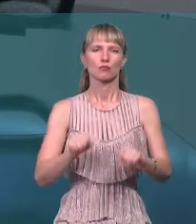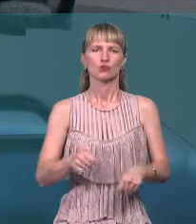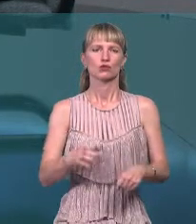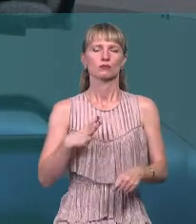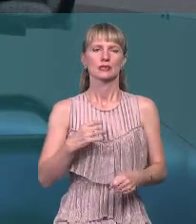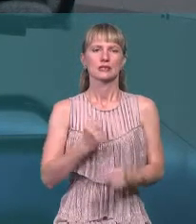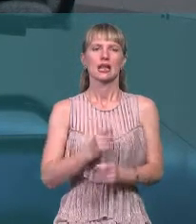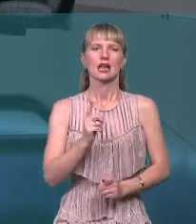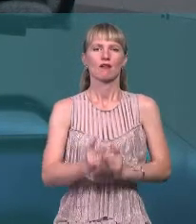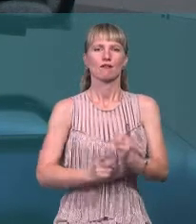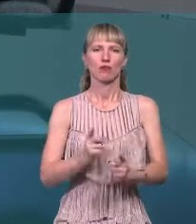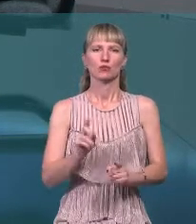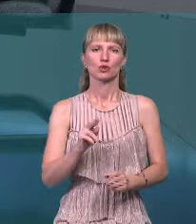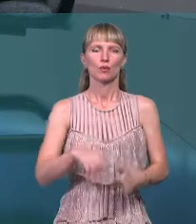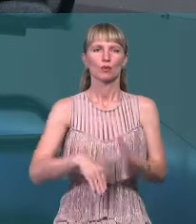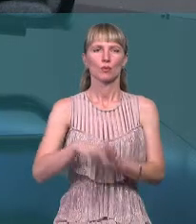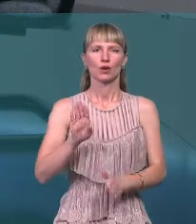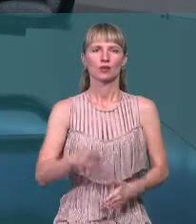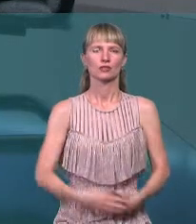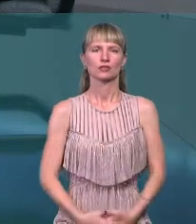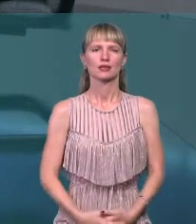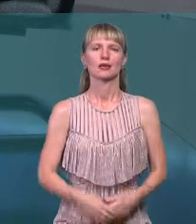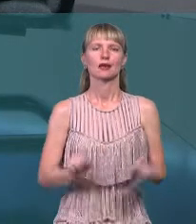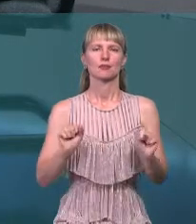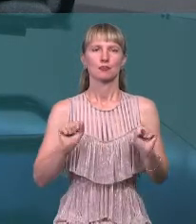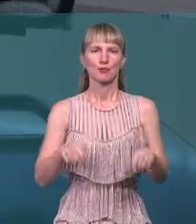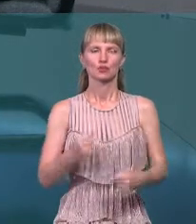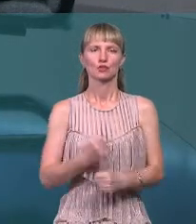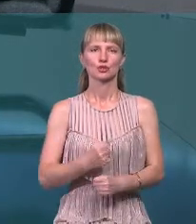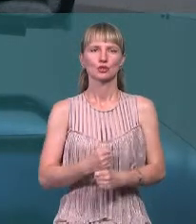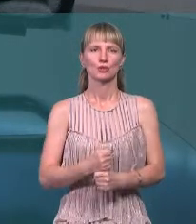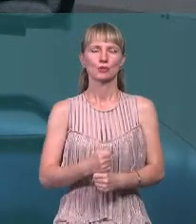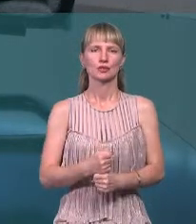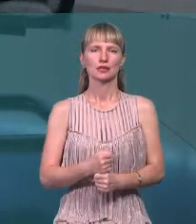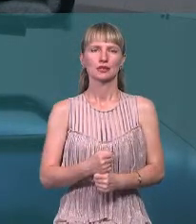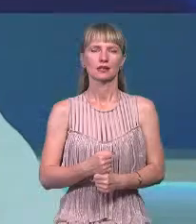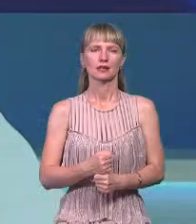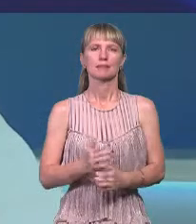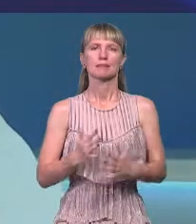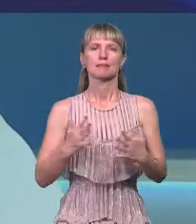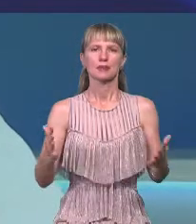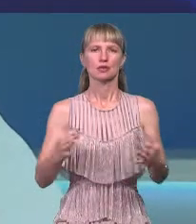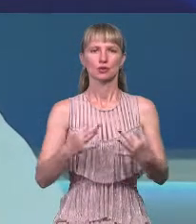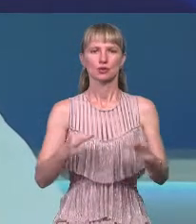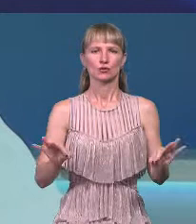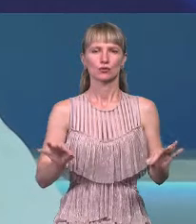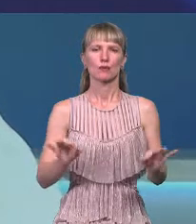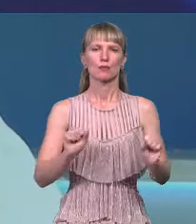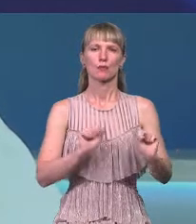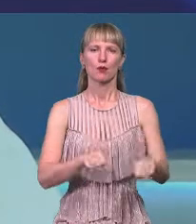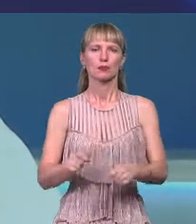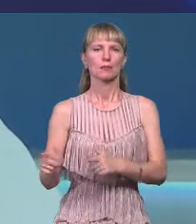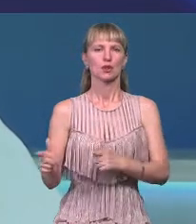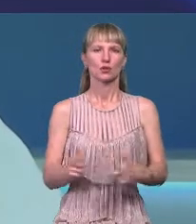реформувати, щоб покращити? Так, можна зробити більш доступним можливості